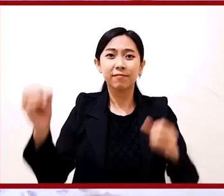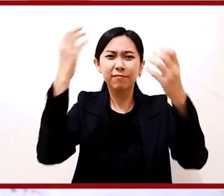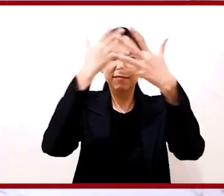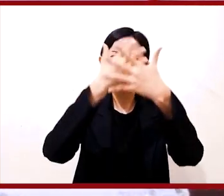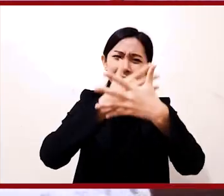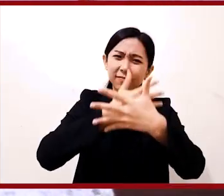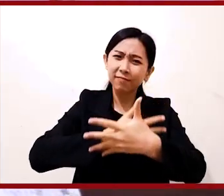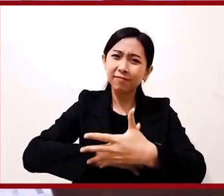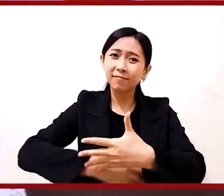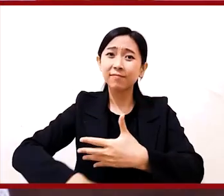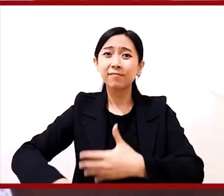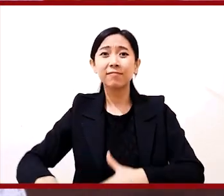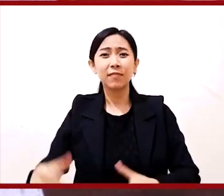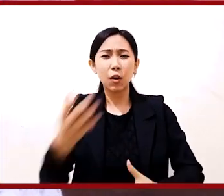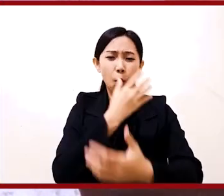Takutnya,